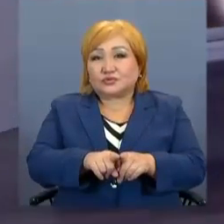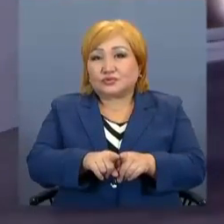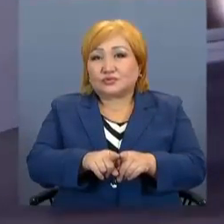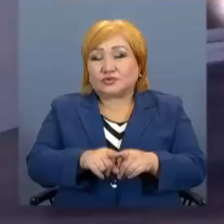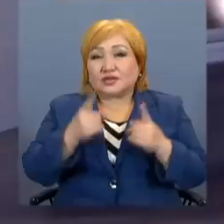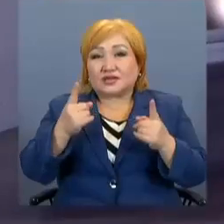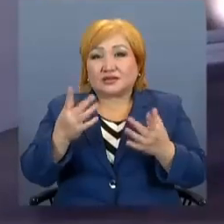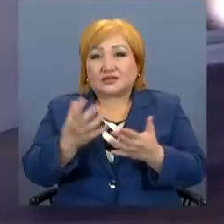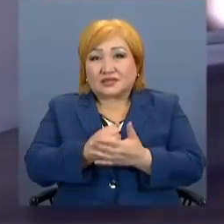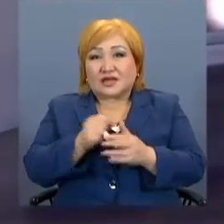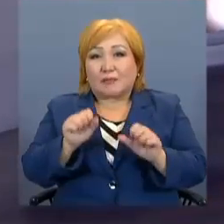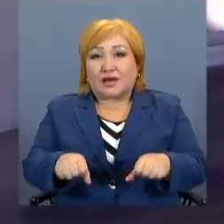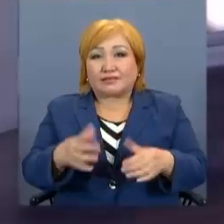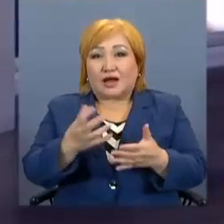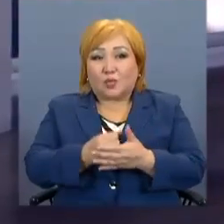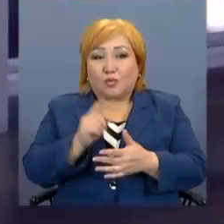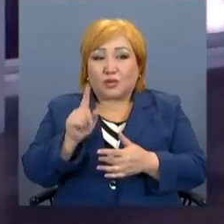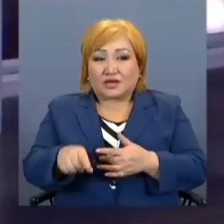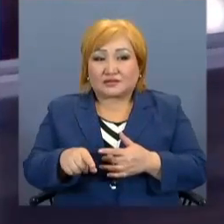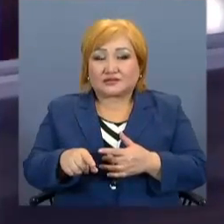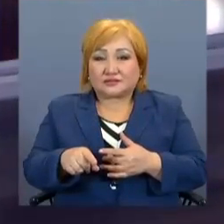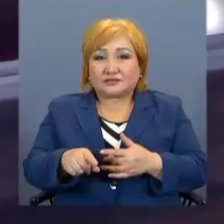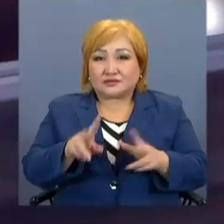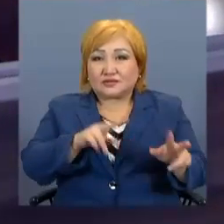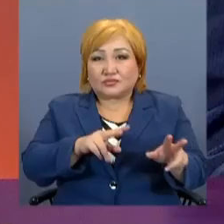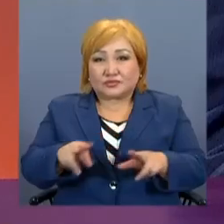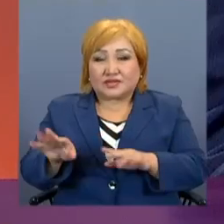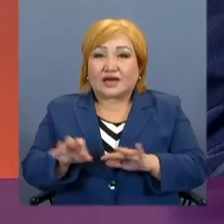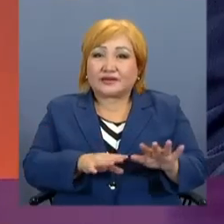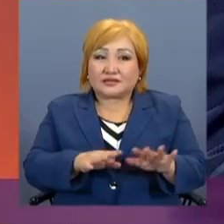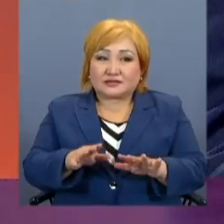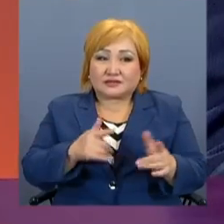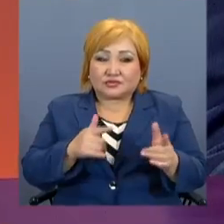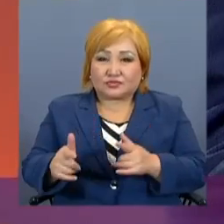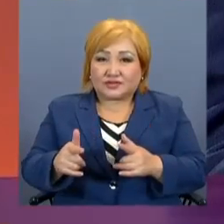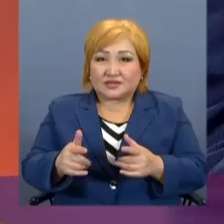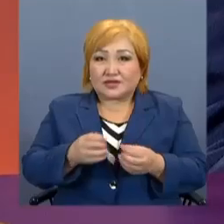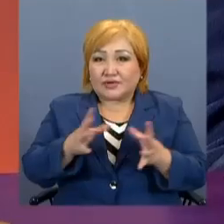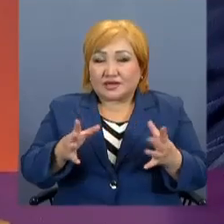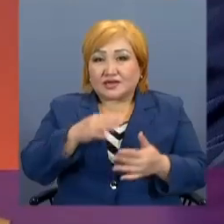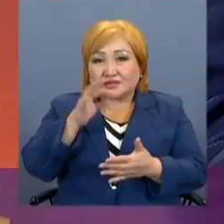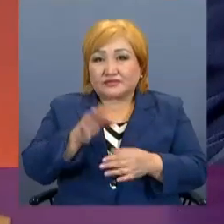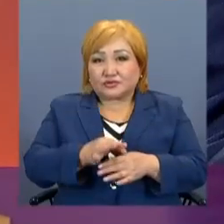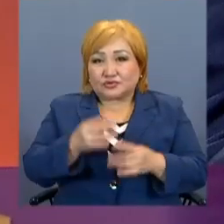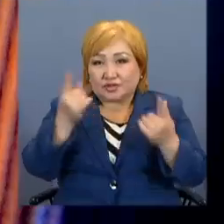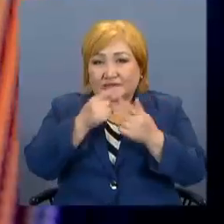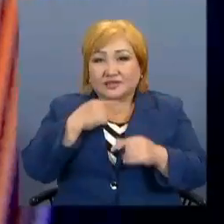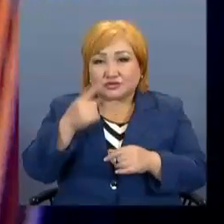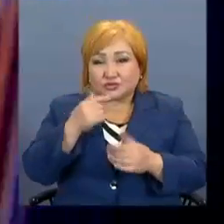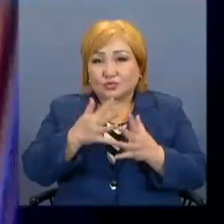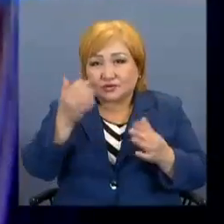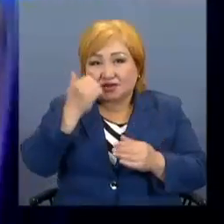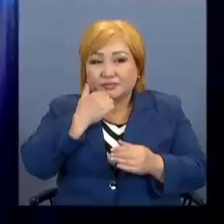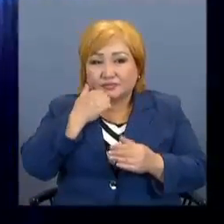жаңағы амал тауып олардың алдын орап отыруға әрекет жасайды. Салмақты сұхбат, тұшымды ақпарат айтқаныңызға үлкен рахмет. Бүгін бізде